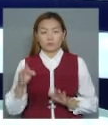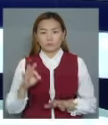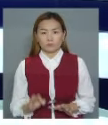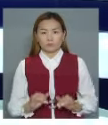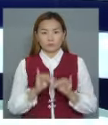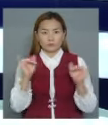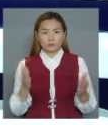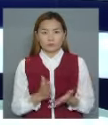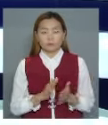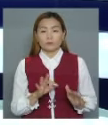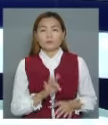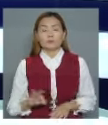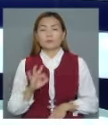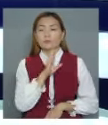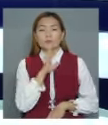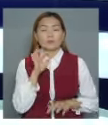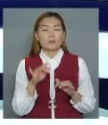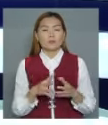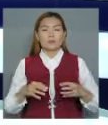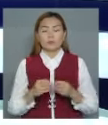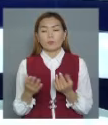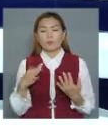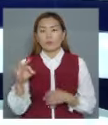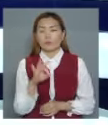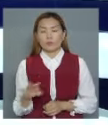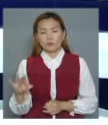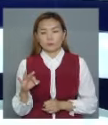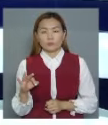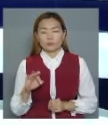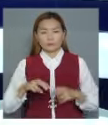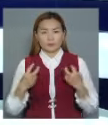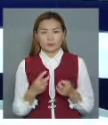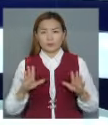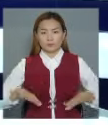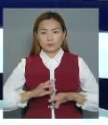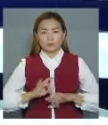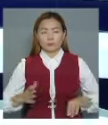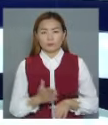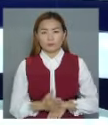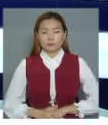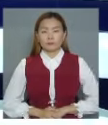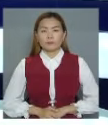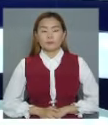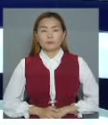57,8%-ға өскен. Бұл туралы елдер істері және отбасылық демографиялық саясат жөніндегі комиссия отырысында айтылды.